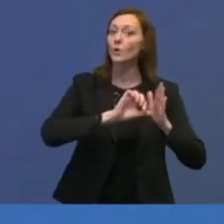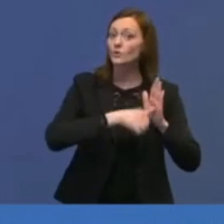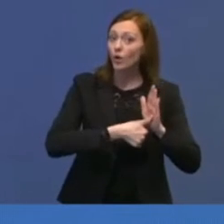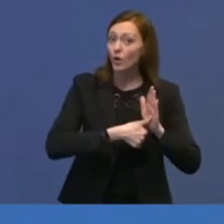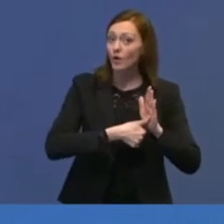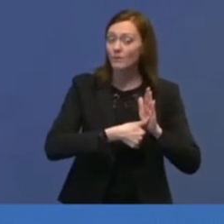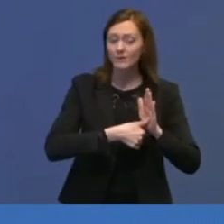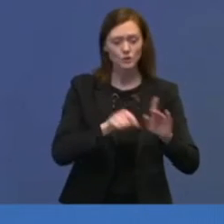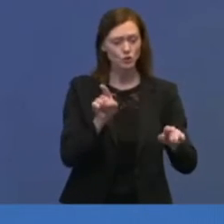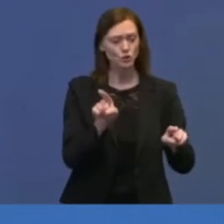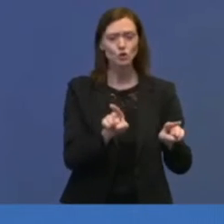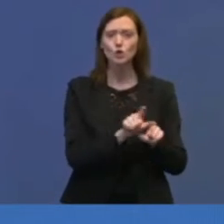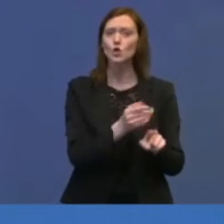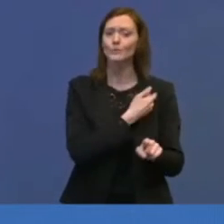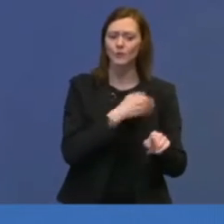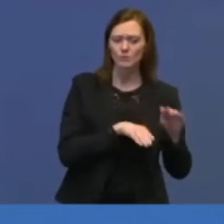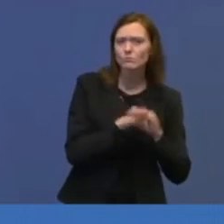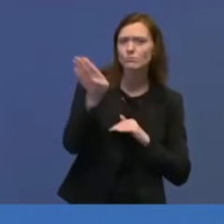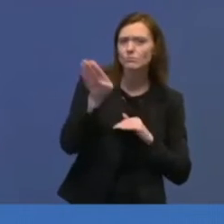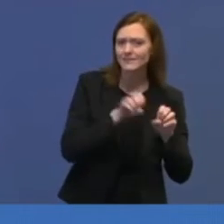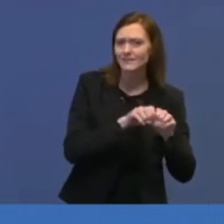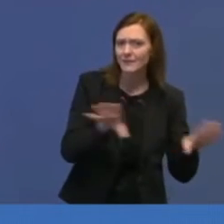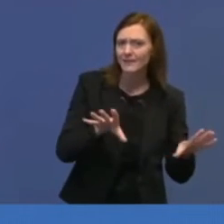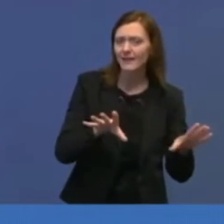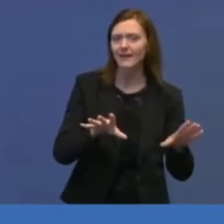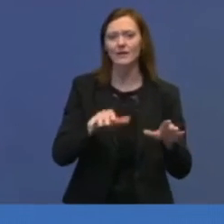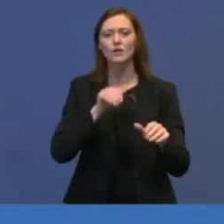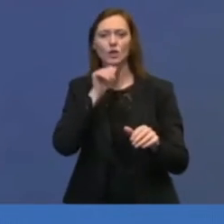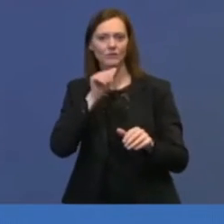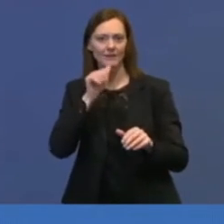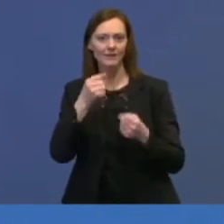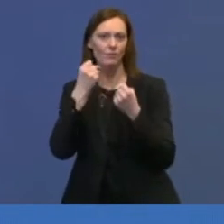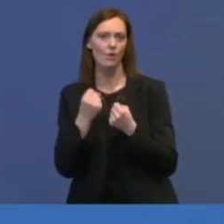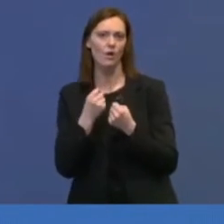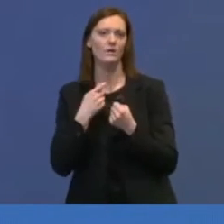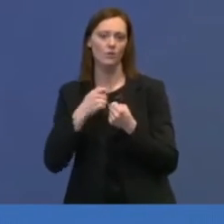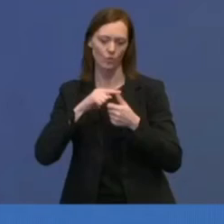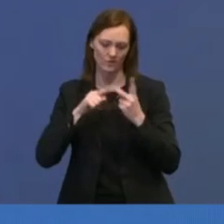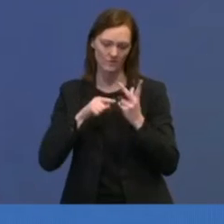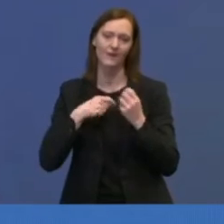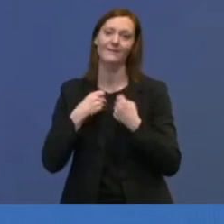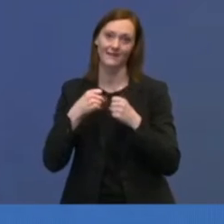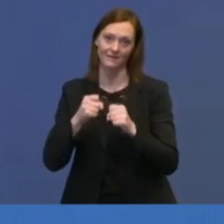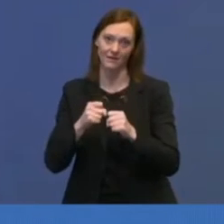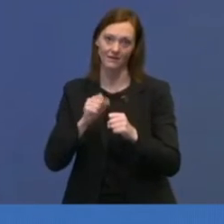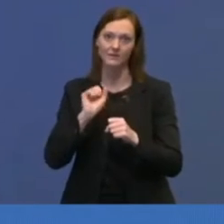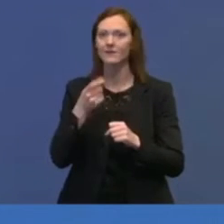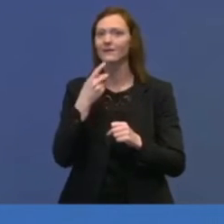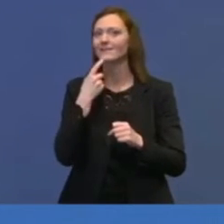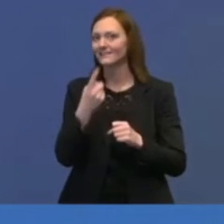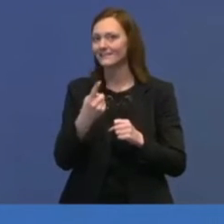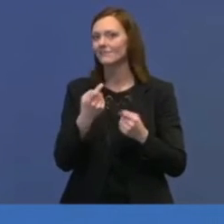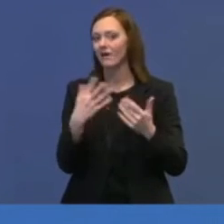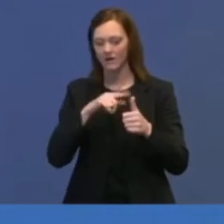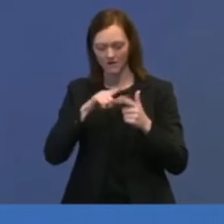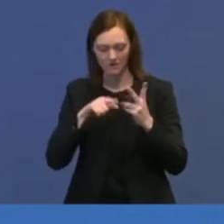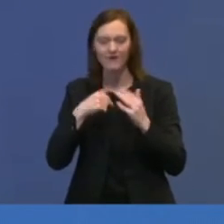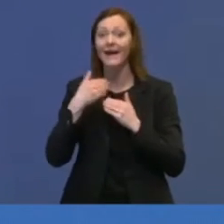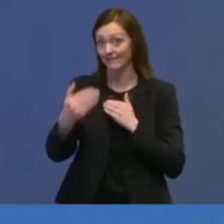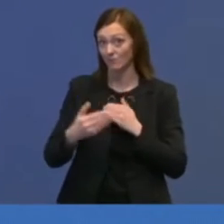maada ama sqaatsinta uddaksa u kurrisu. Waxa laga mamarman ah in qaar kamid ah xairaadu huwa lietjeri an wankuswa lamadonak huwa ayyihin.